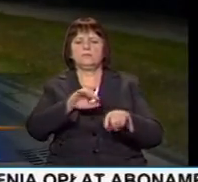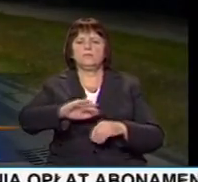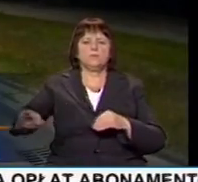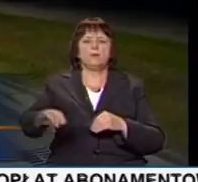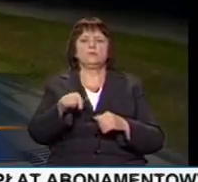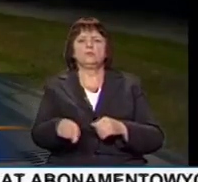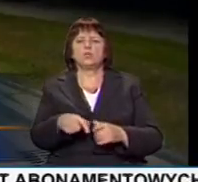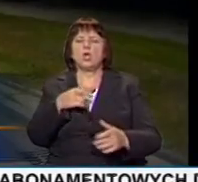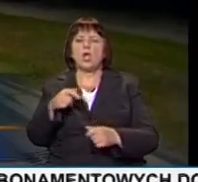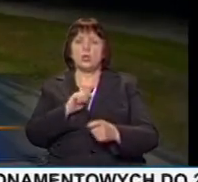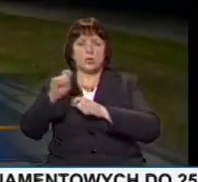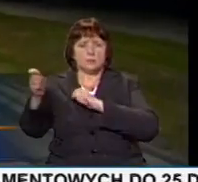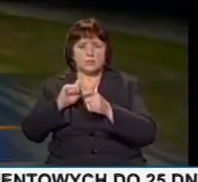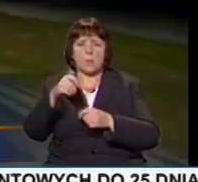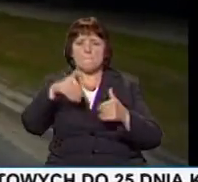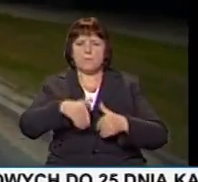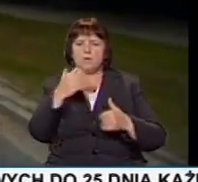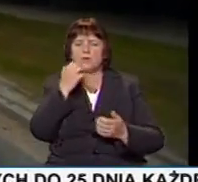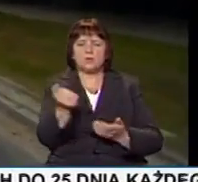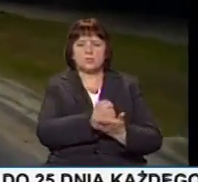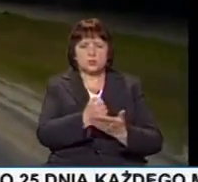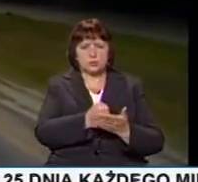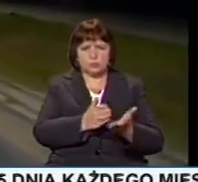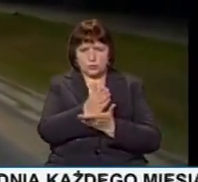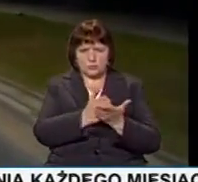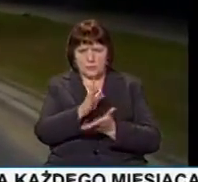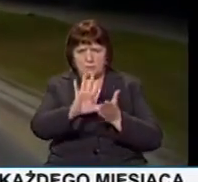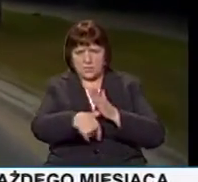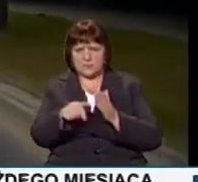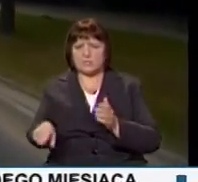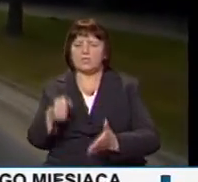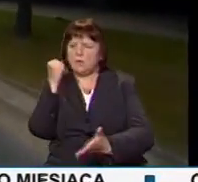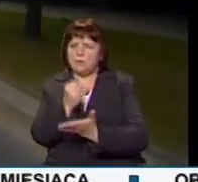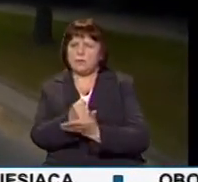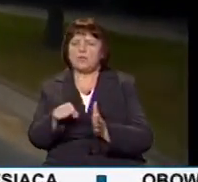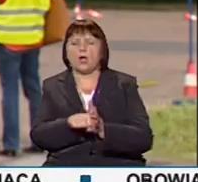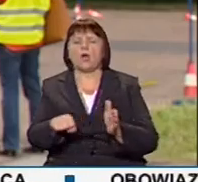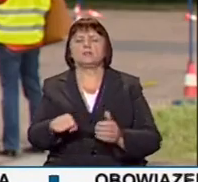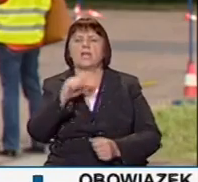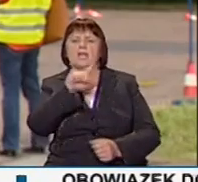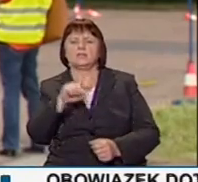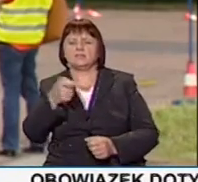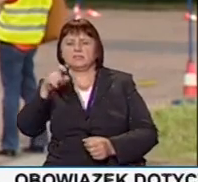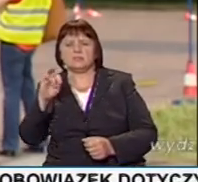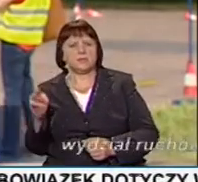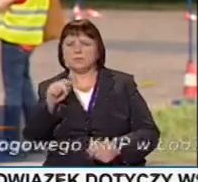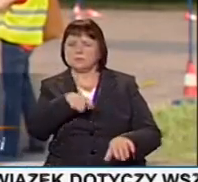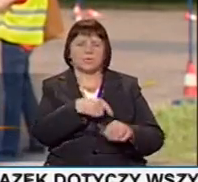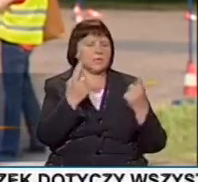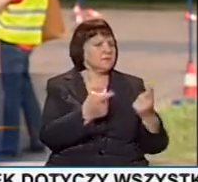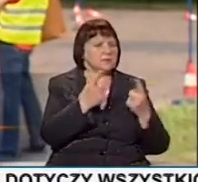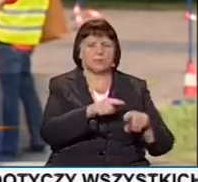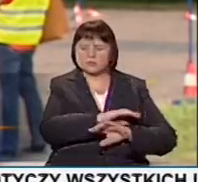pojazdów komunikacji miejskiej korzystać mogą pojazdy służb miejskich oraz te z uprawnieniami od ZDIT-u. Taka sytuacja nie powinna mieć